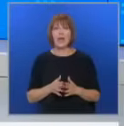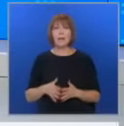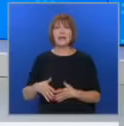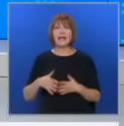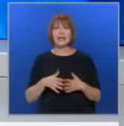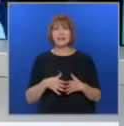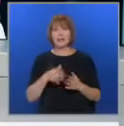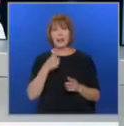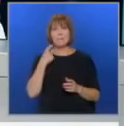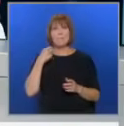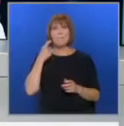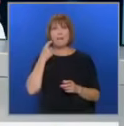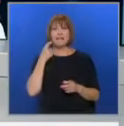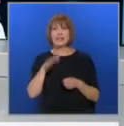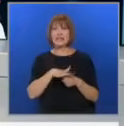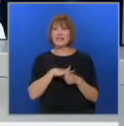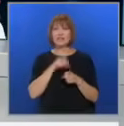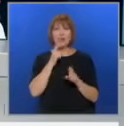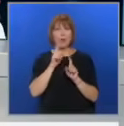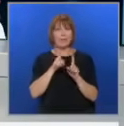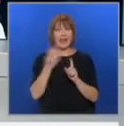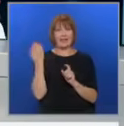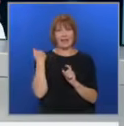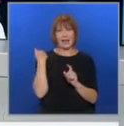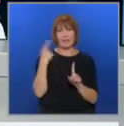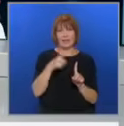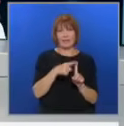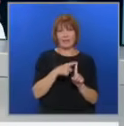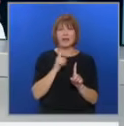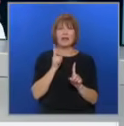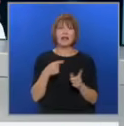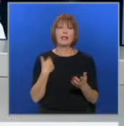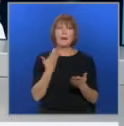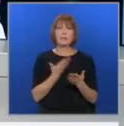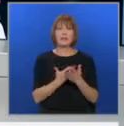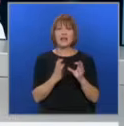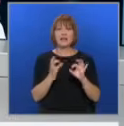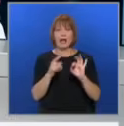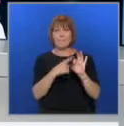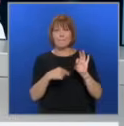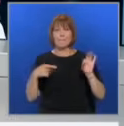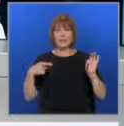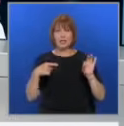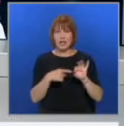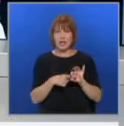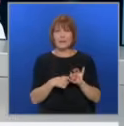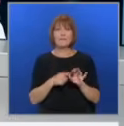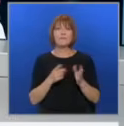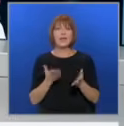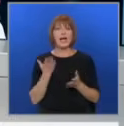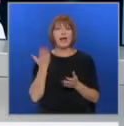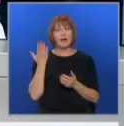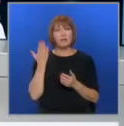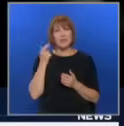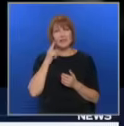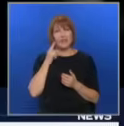Американският президент Джо Байден се извини за коментара си, че на гърба на Тръмп трябва да бъде поставена мишена. Според Политико, дни преди опита